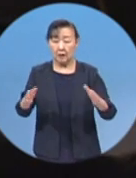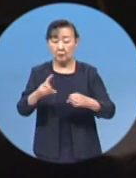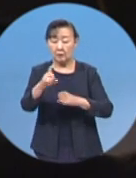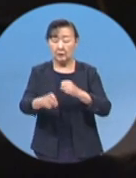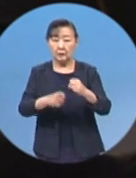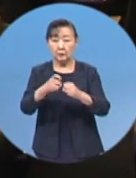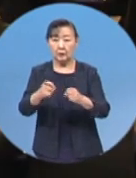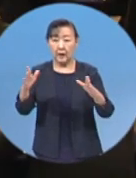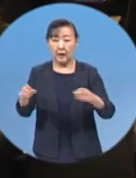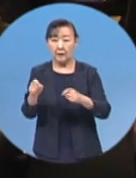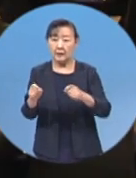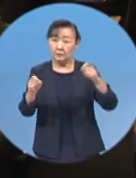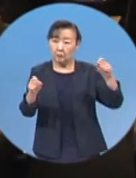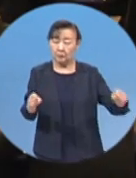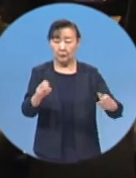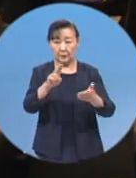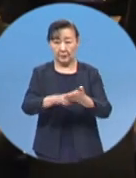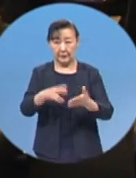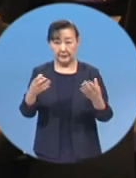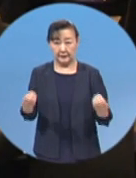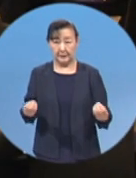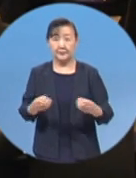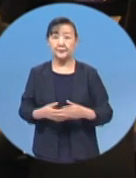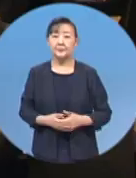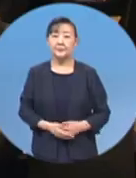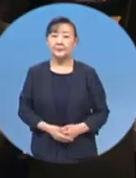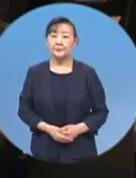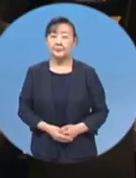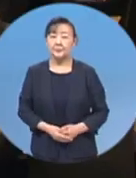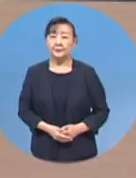間延長することなどが決まりました。